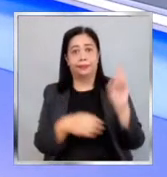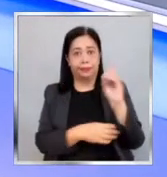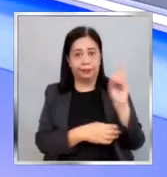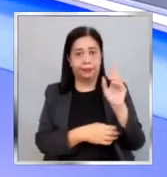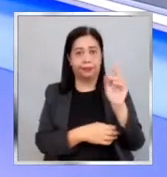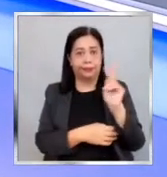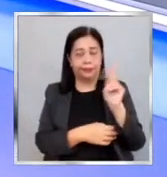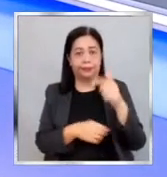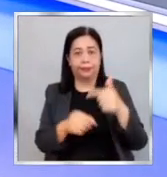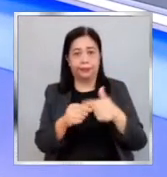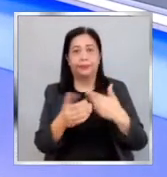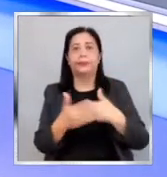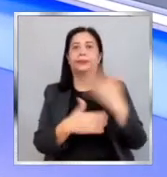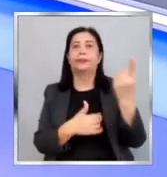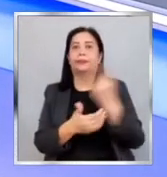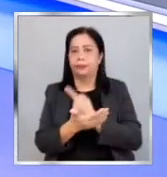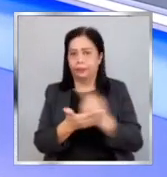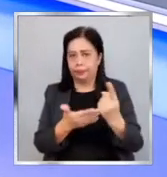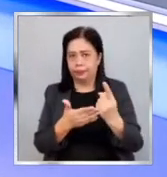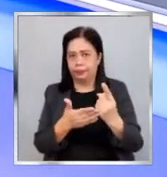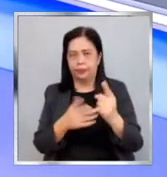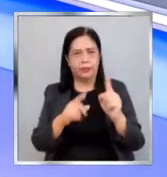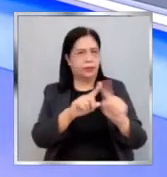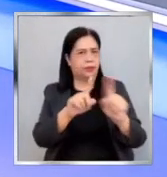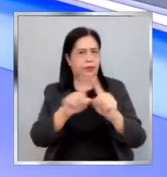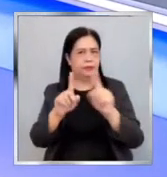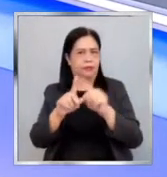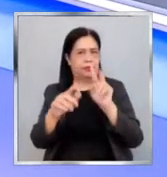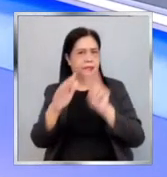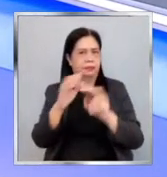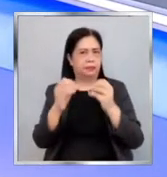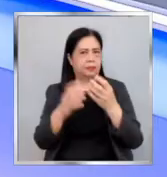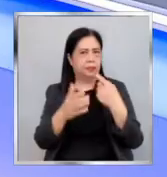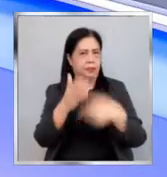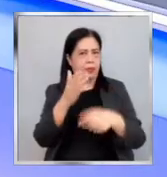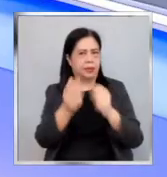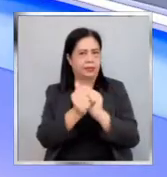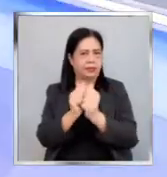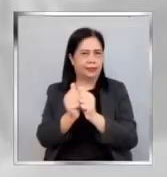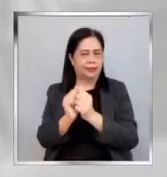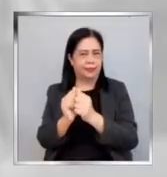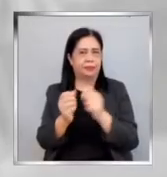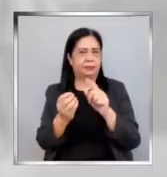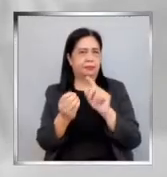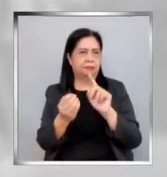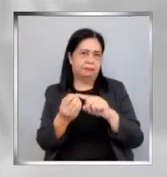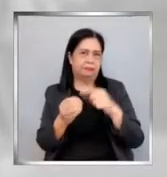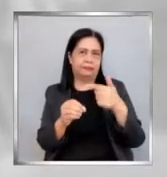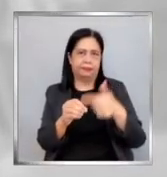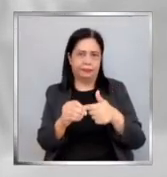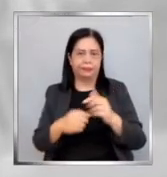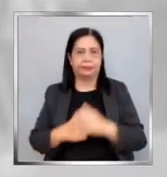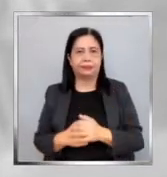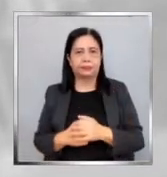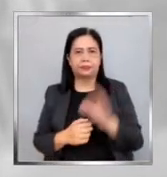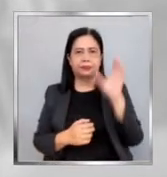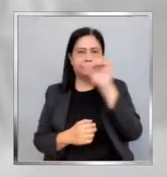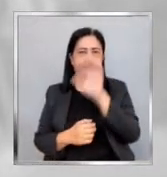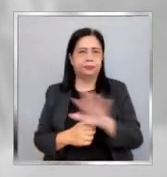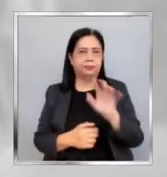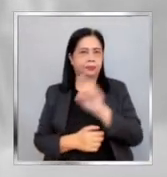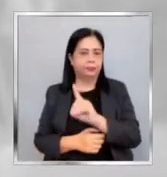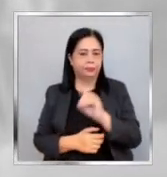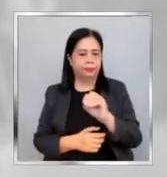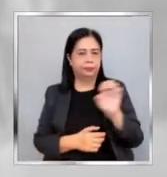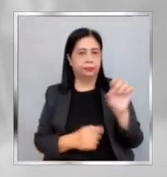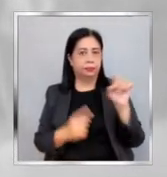susunod na linggo. Magkakaiba naman ang projection sa price adjustments pagdating sa gasolina. Tansya ng Department of Energy hanggang